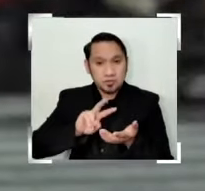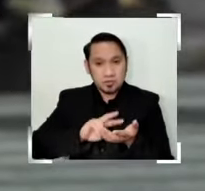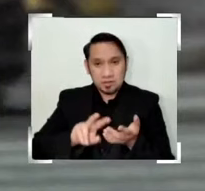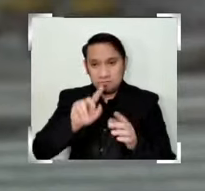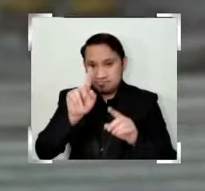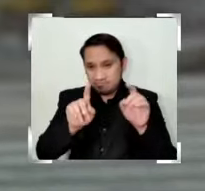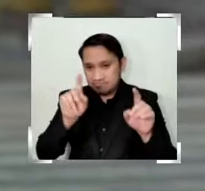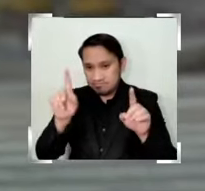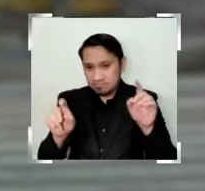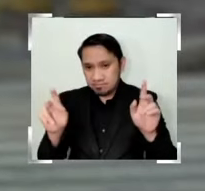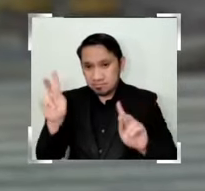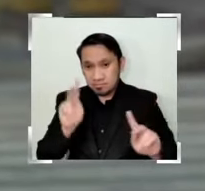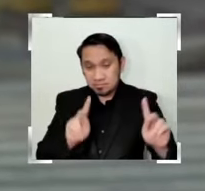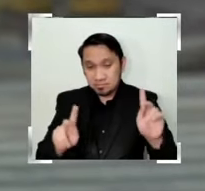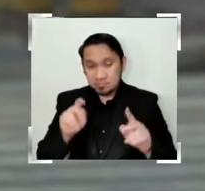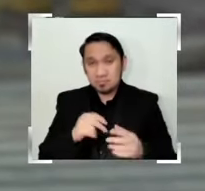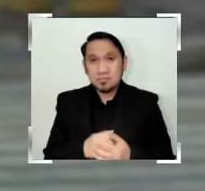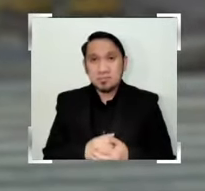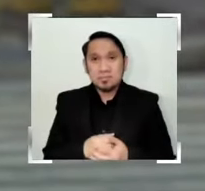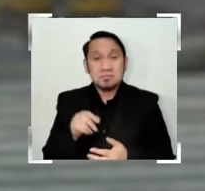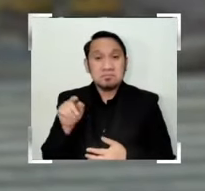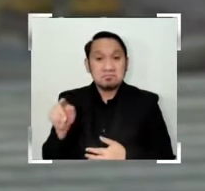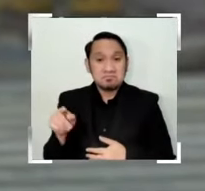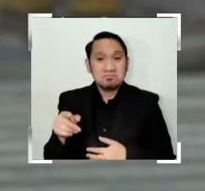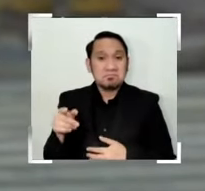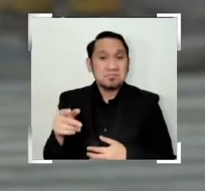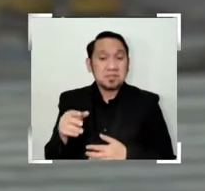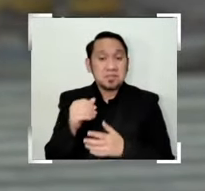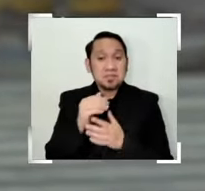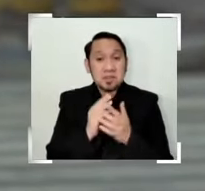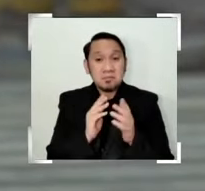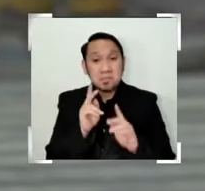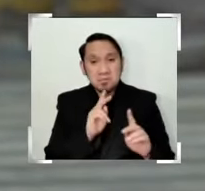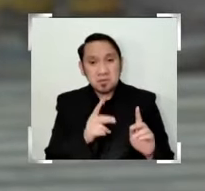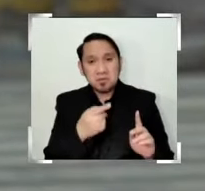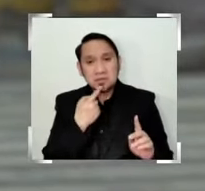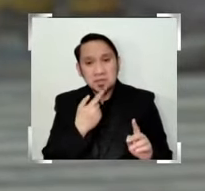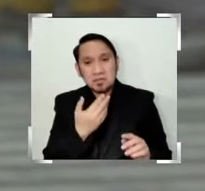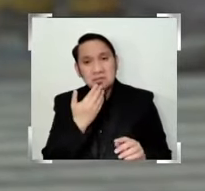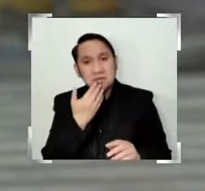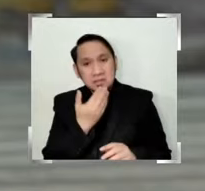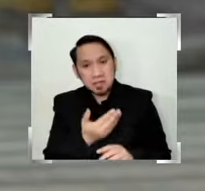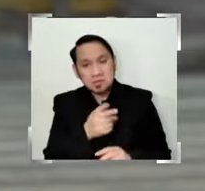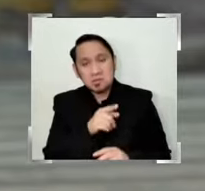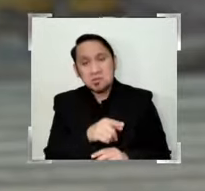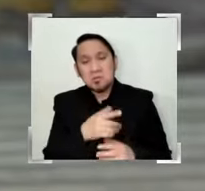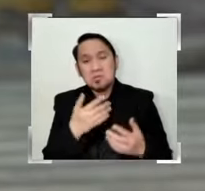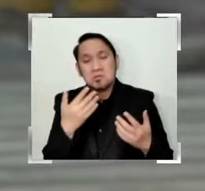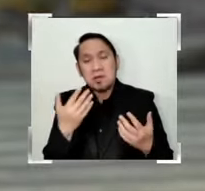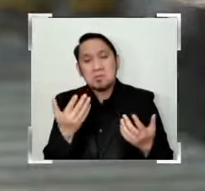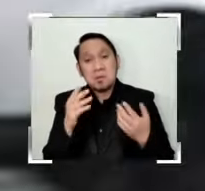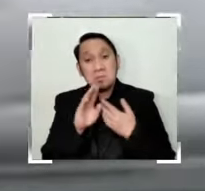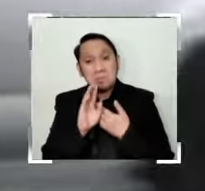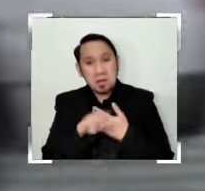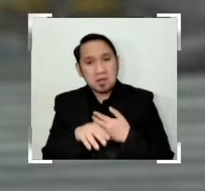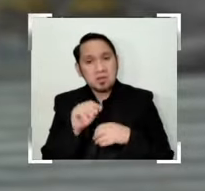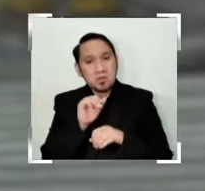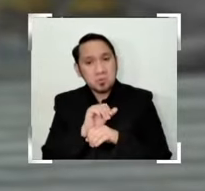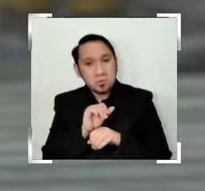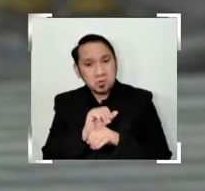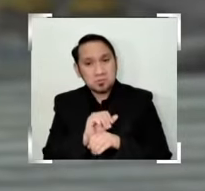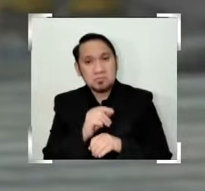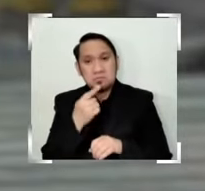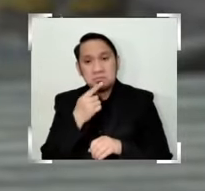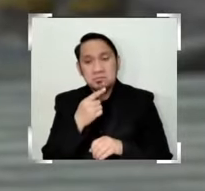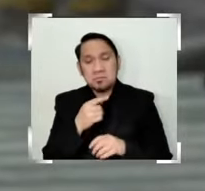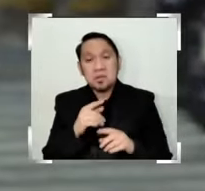Pia, nagpapasalamat yung ilang nakausap ko na kahit papaano bumabalik na yung kanilang kabuhayan na wala nitong pandemya. Pero hindi nilang